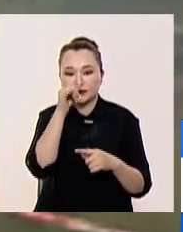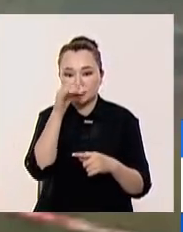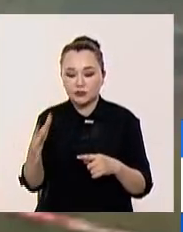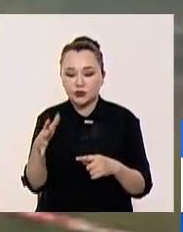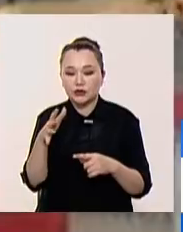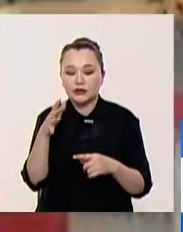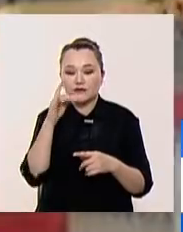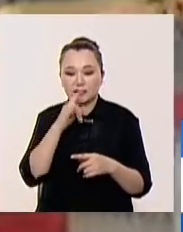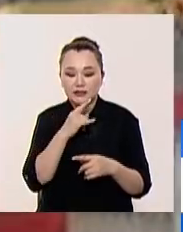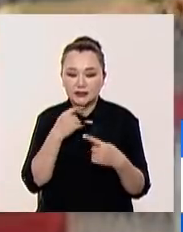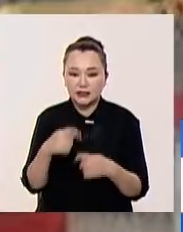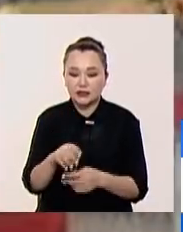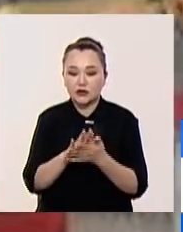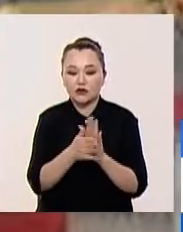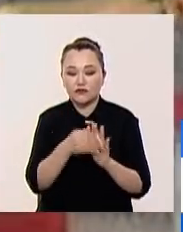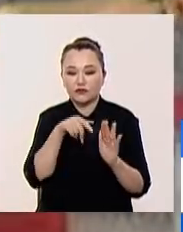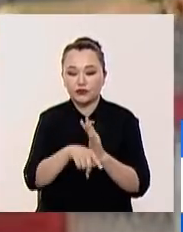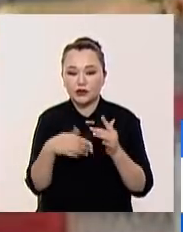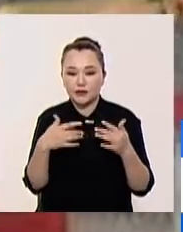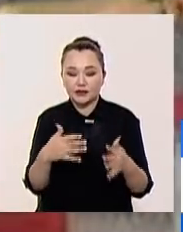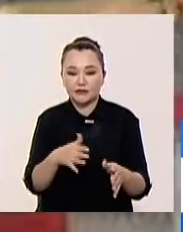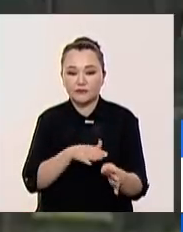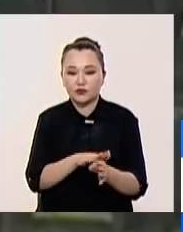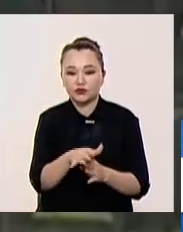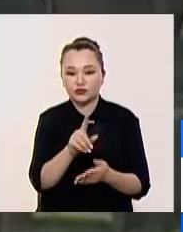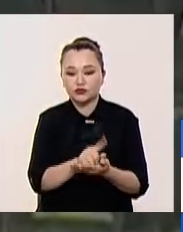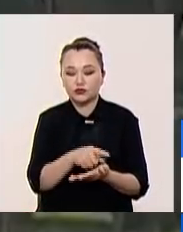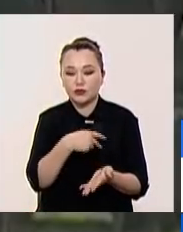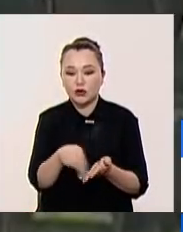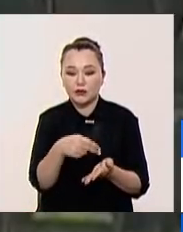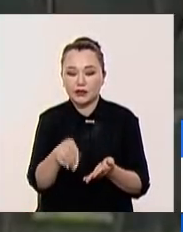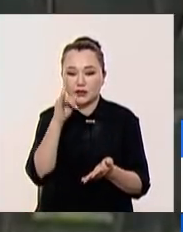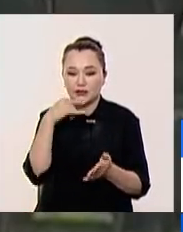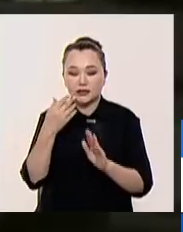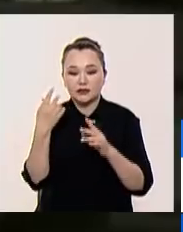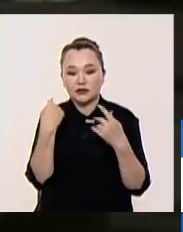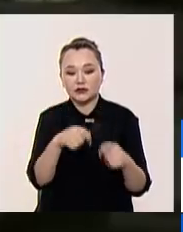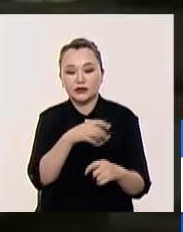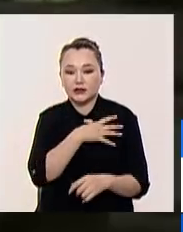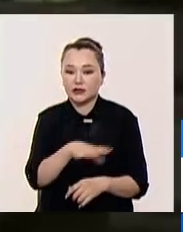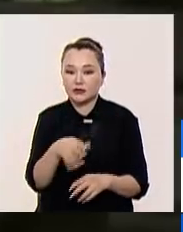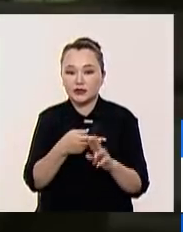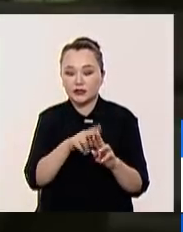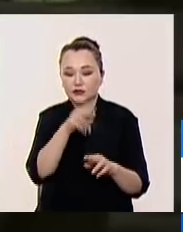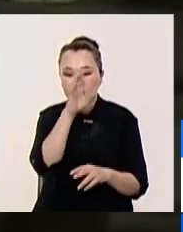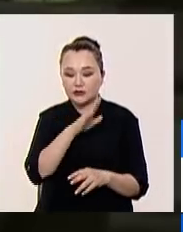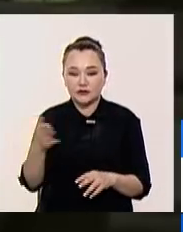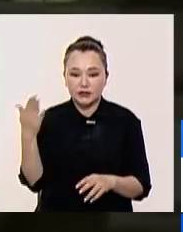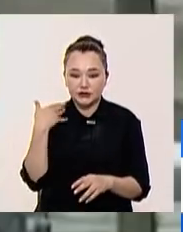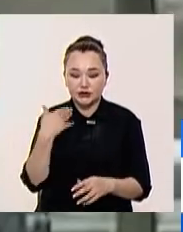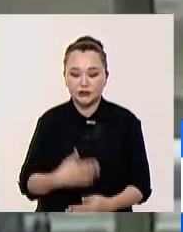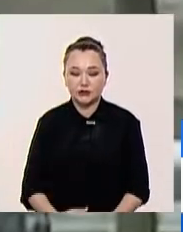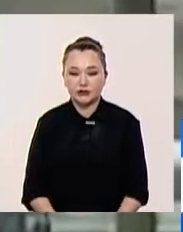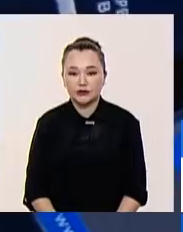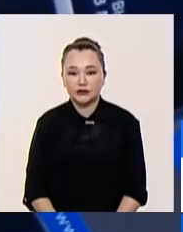Договор заключается с целью покрытия внутренних потребностей покупателя. Ранее Казахстан не продавал черное золото в эту страну.